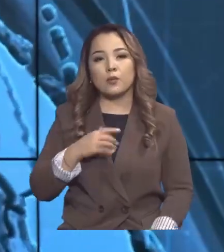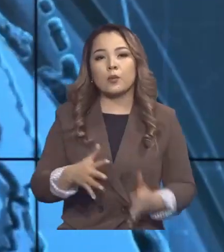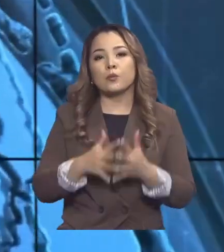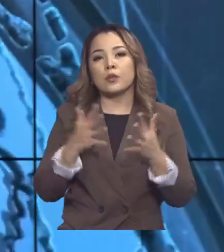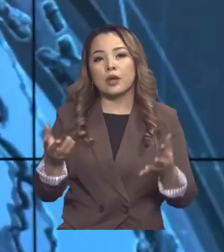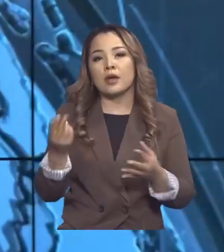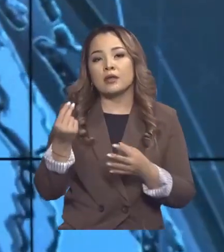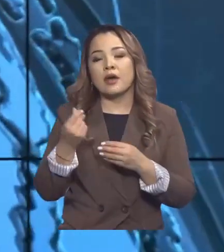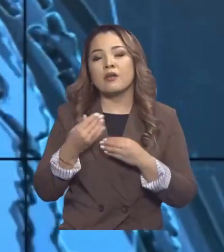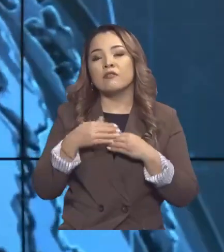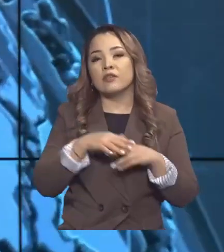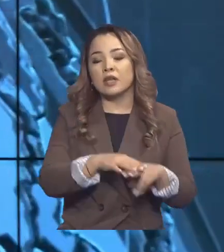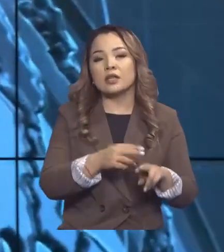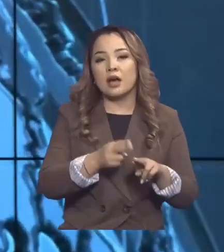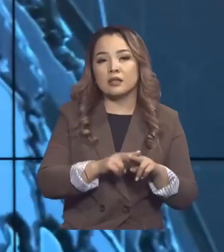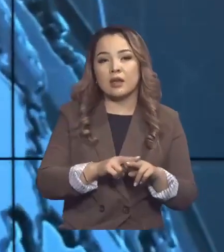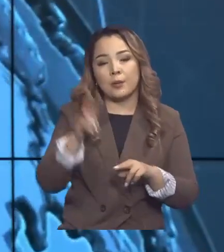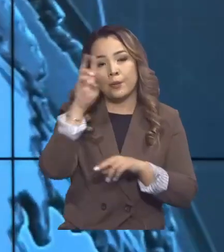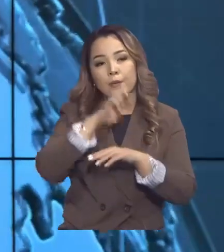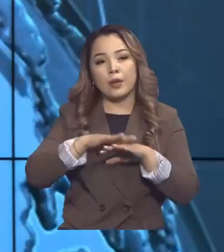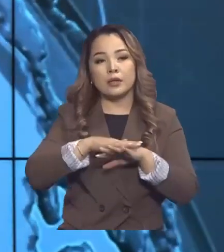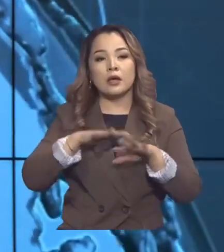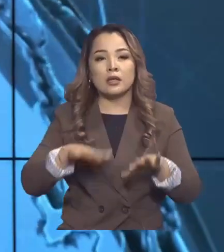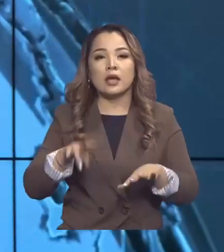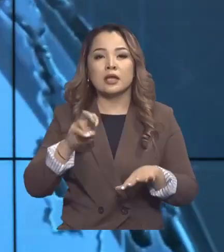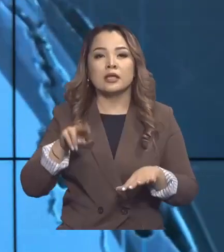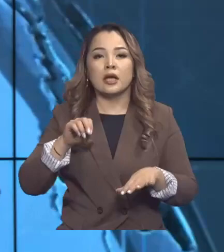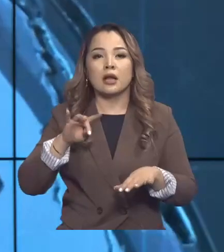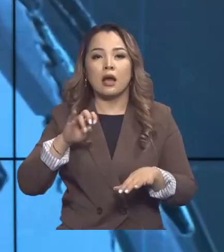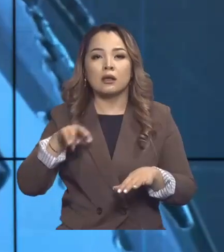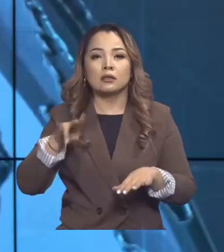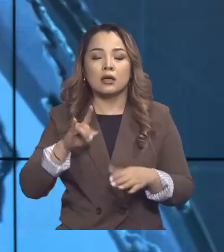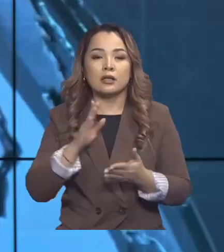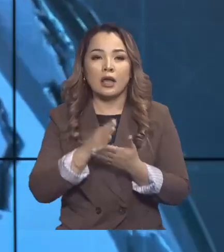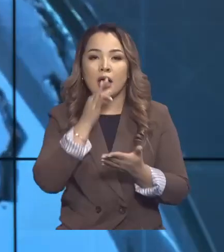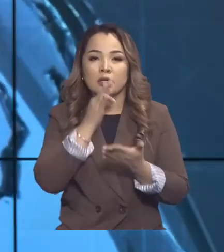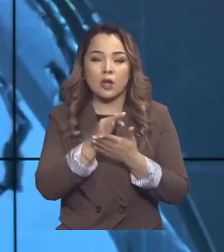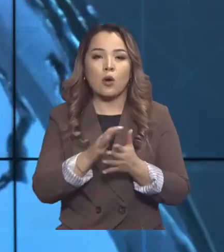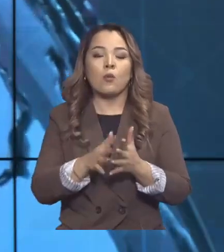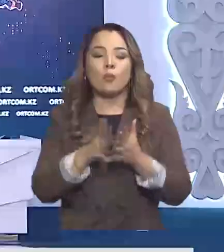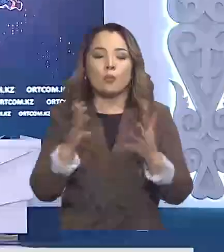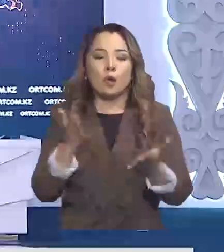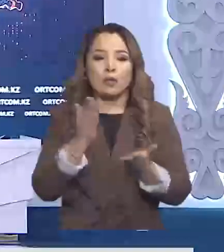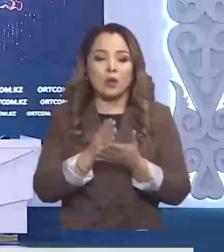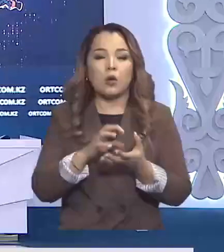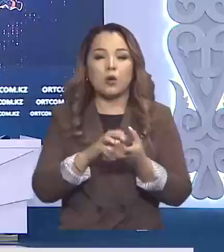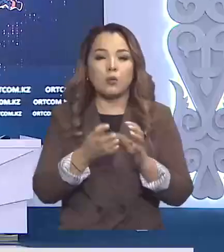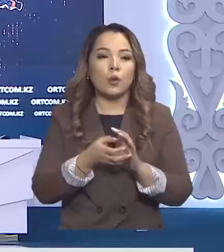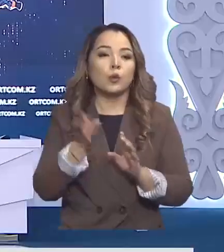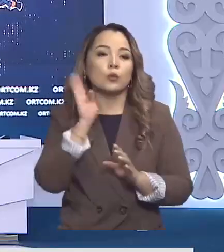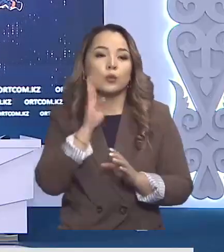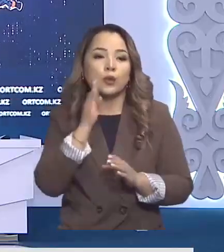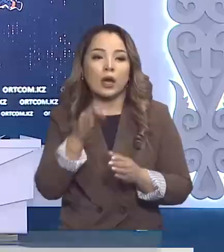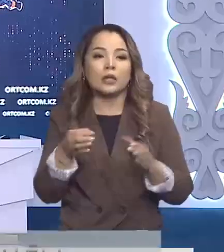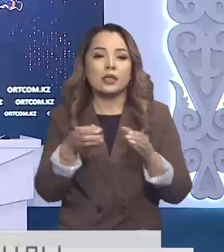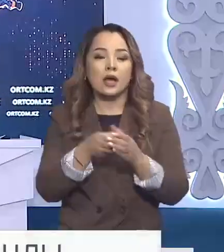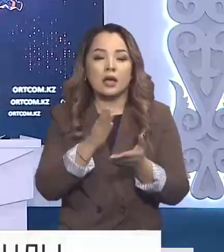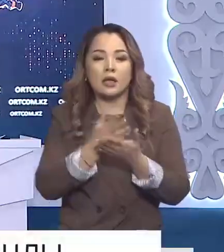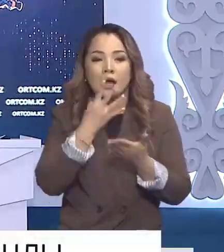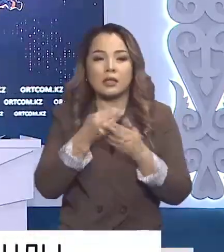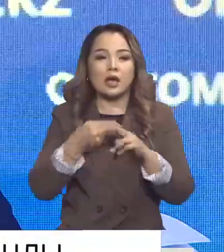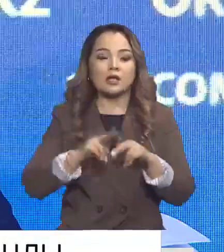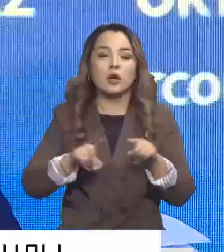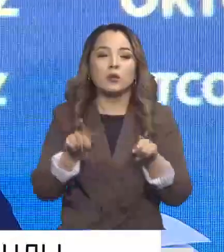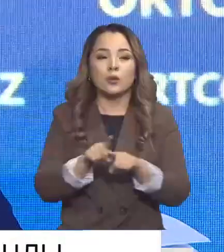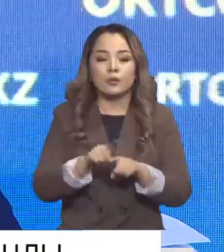Қазақстанға ең көп инвестиция құят мемлекеттердің бірі Нидерланды елі. Бүкіл әлем көмір сутегінен бас тартып баламалы қуат көздеріне көшкен тұста,